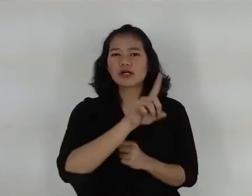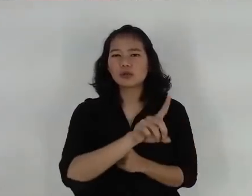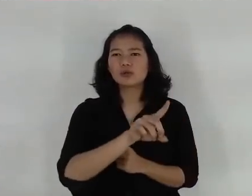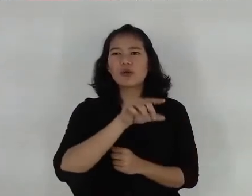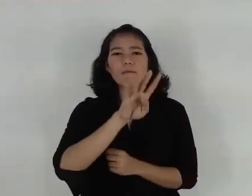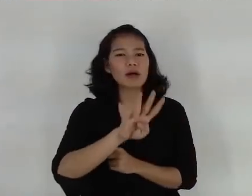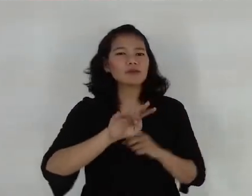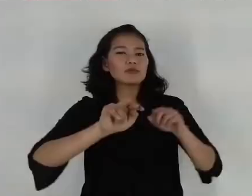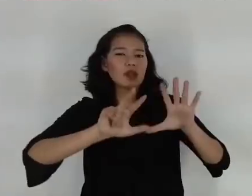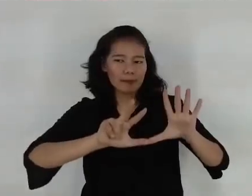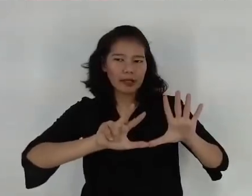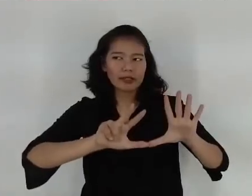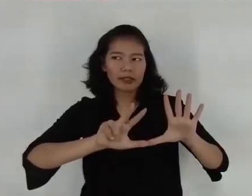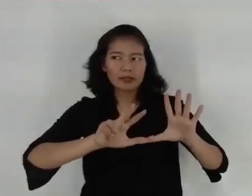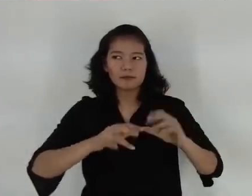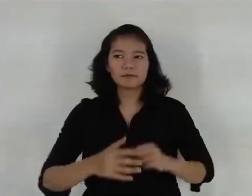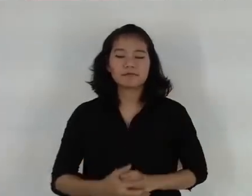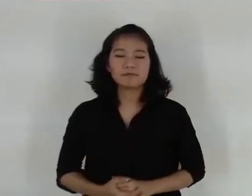148